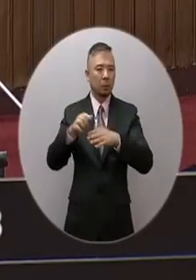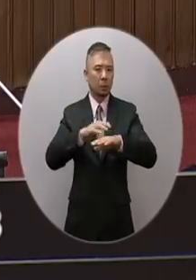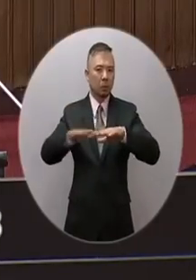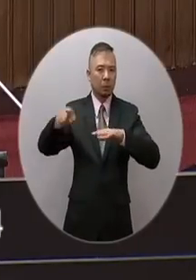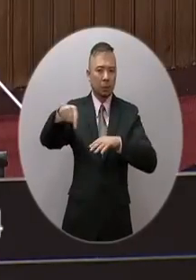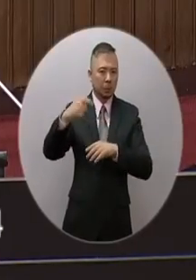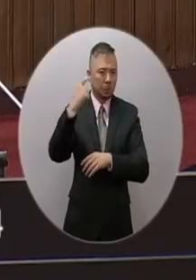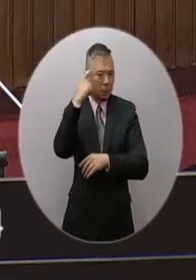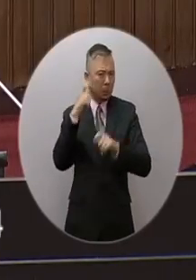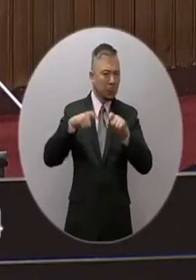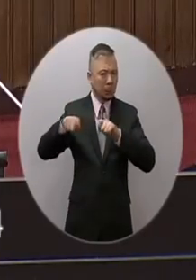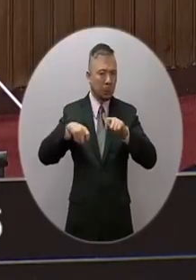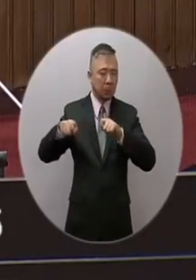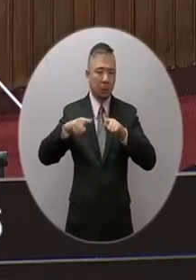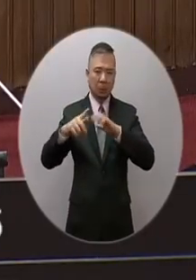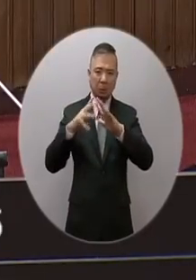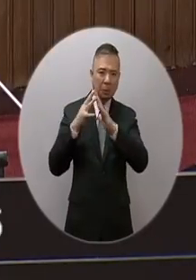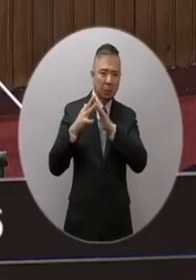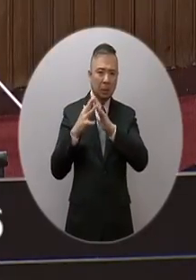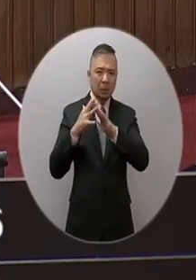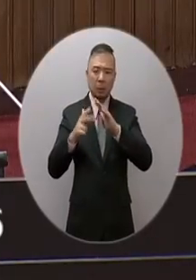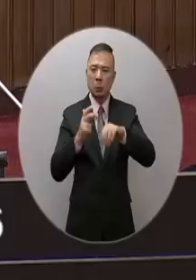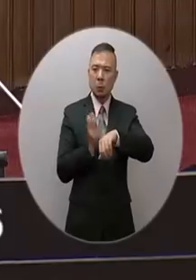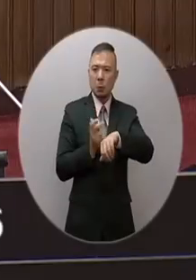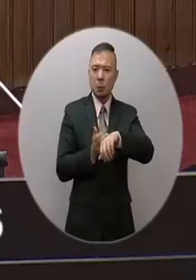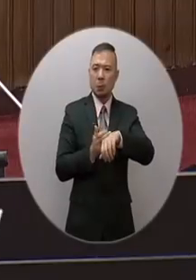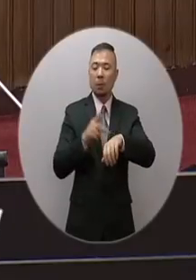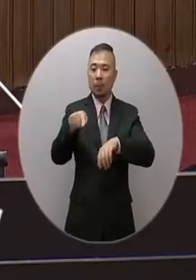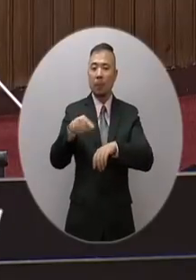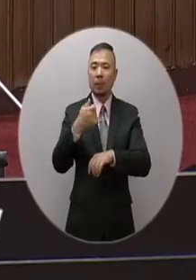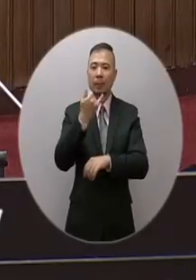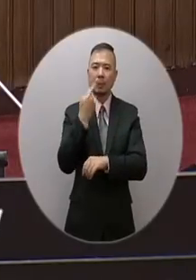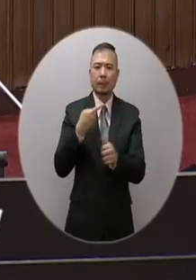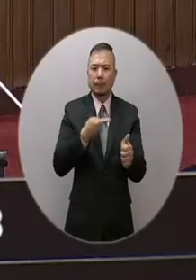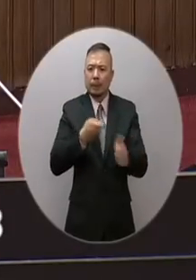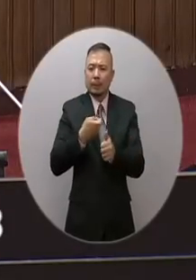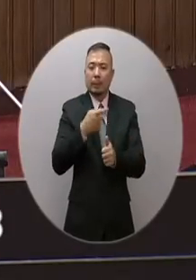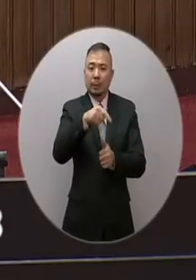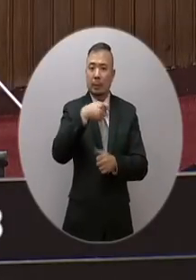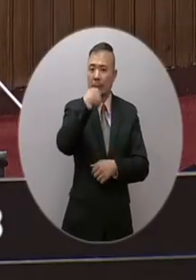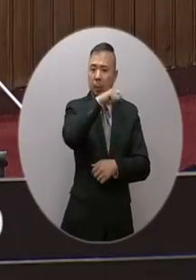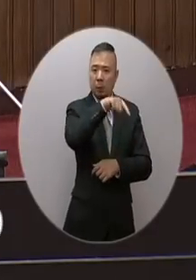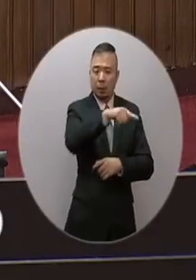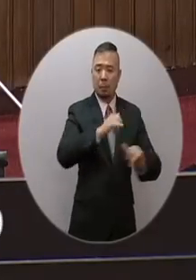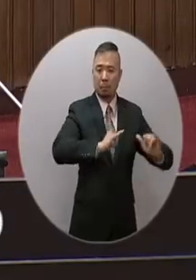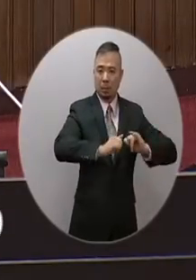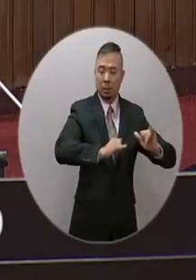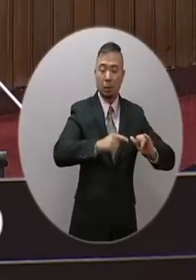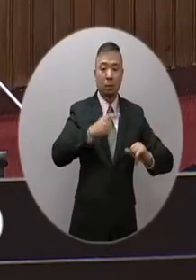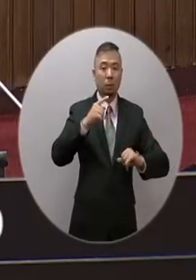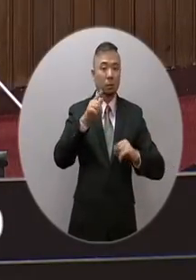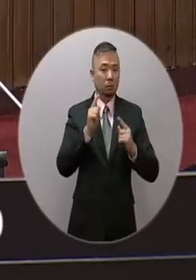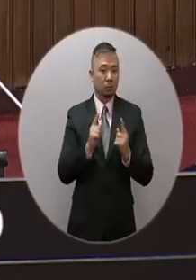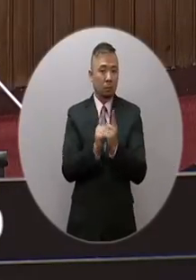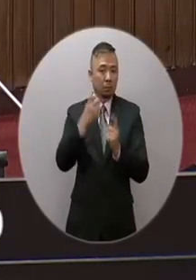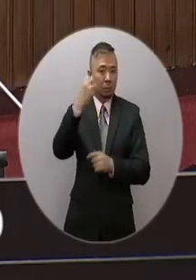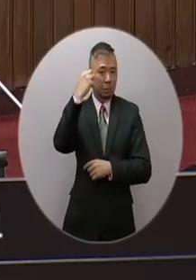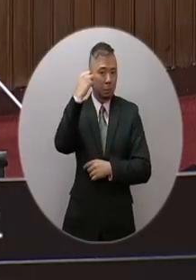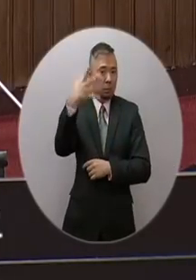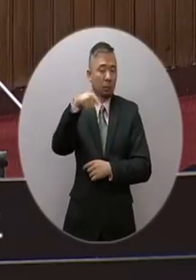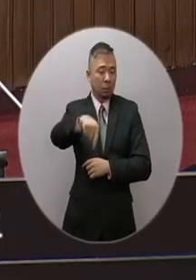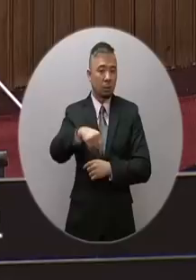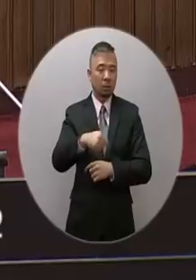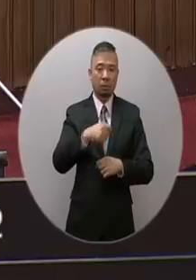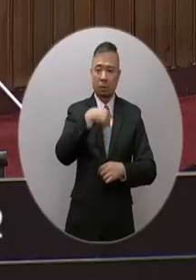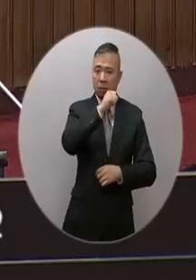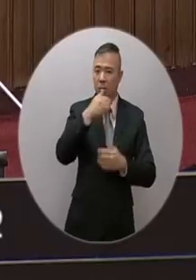术手段，争取台湾民心。面对新的两岸赛局，我们做好因应的对